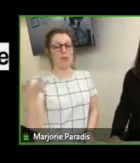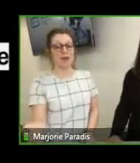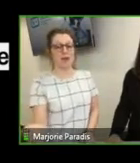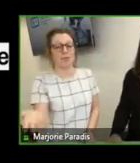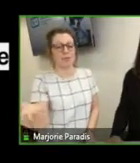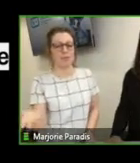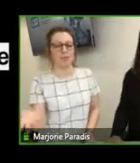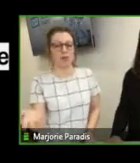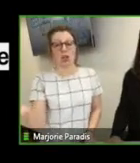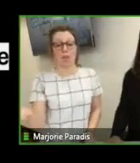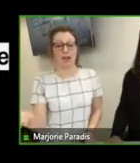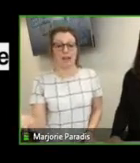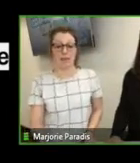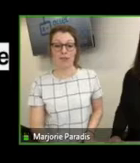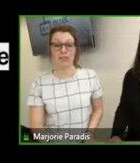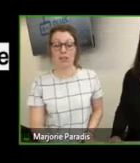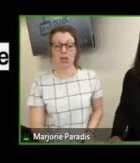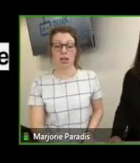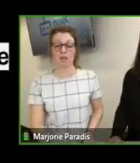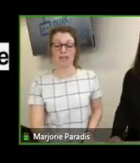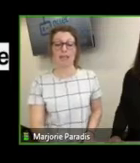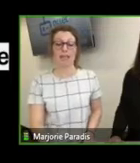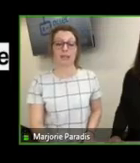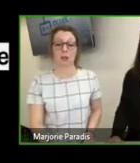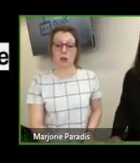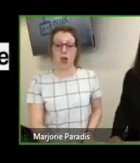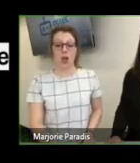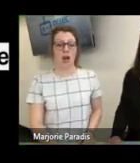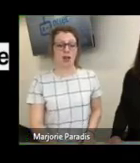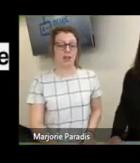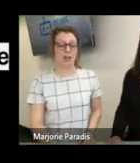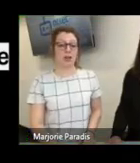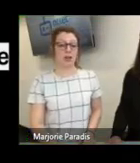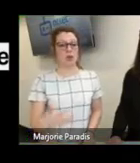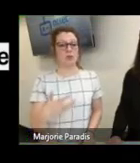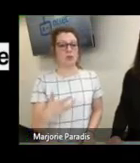Puis, il y a Normand Landry, en fait, qui est chercheur à l'Université de la PLUC,